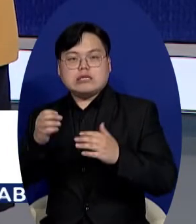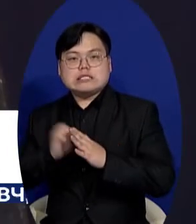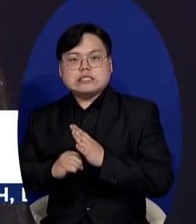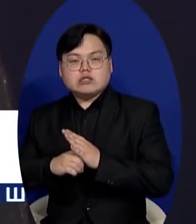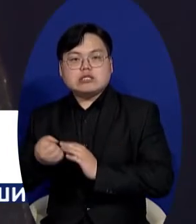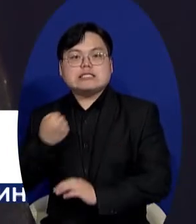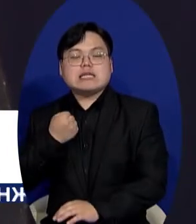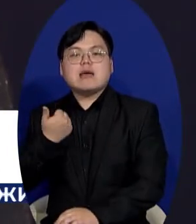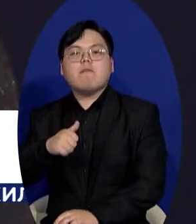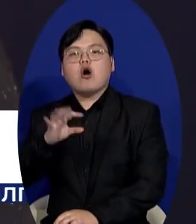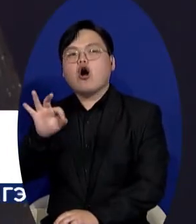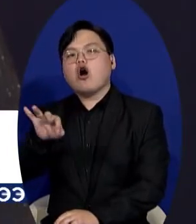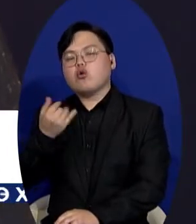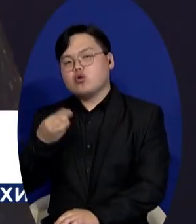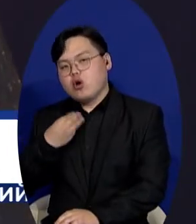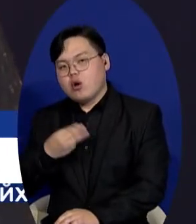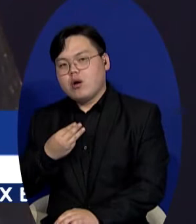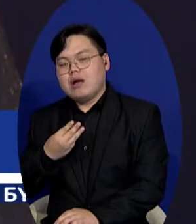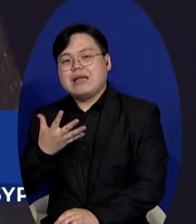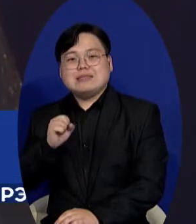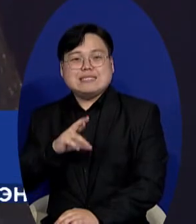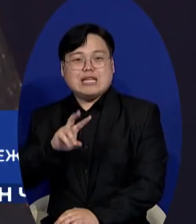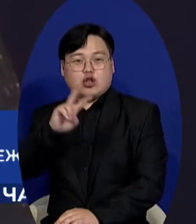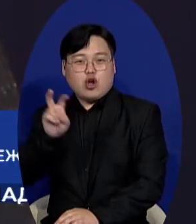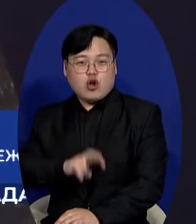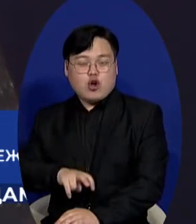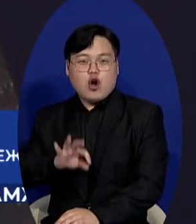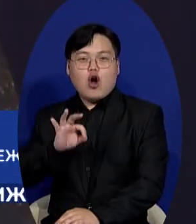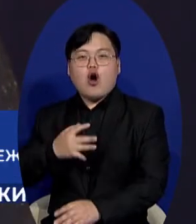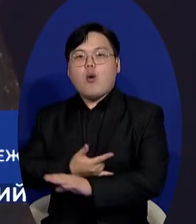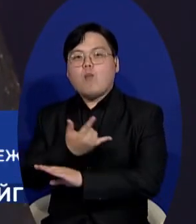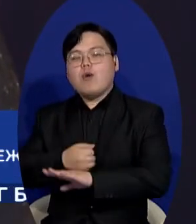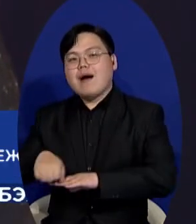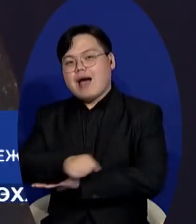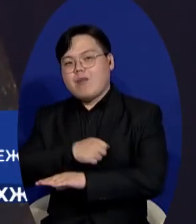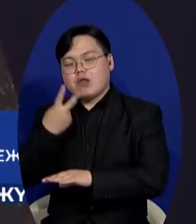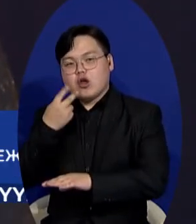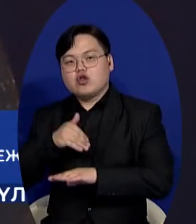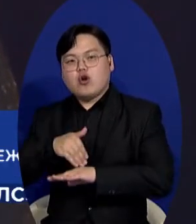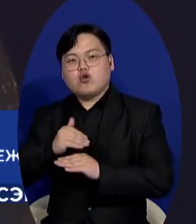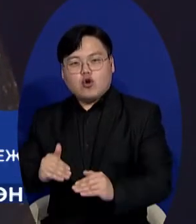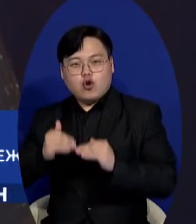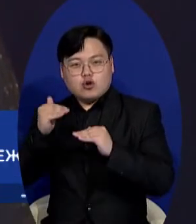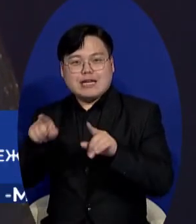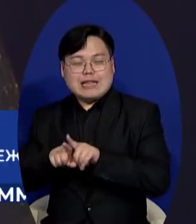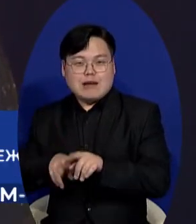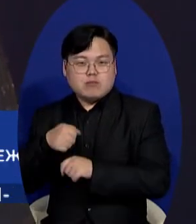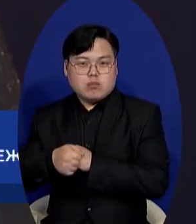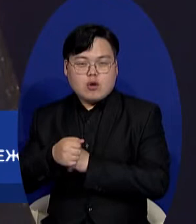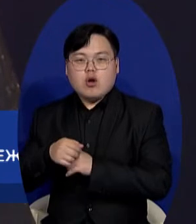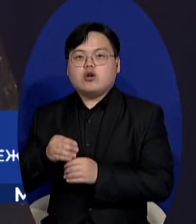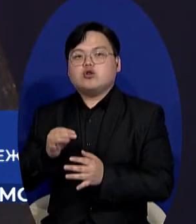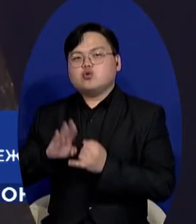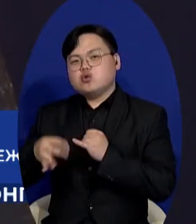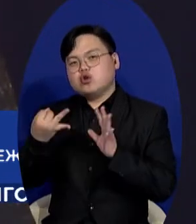болж байна. 500 долларыг жил болгон одоо хүн Өмнөгов аймгийн доктортой хөгжилд хөрөнгө оруулалт хийж байна. Өнөөдөр өдрийн байдлаар бид нар 100 гаруй тэрбум төгрөгийн сүүлийн